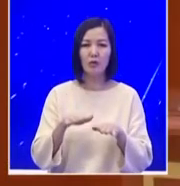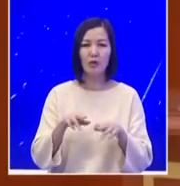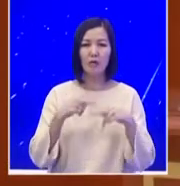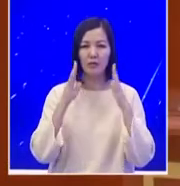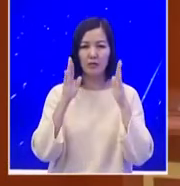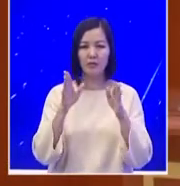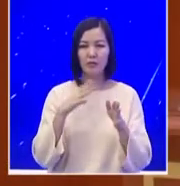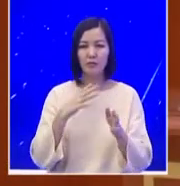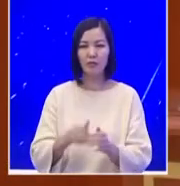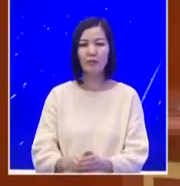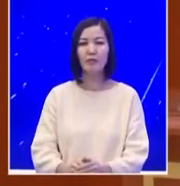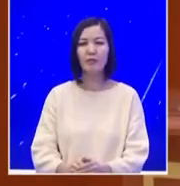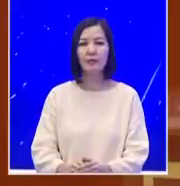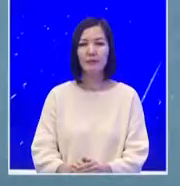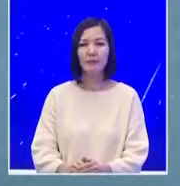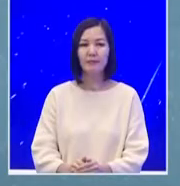алып отыр.